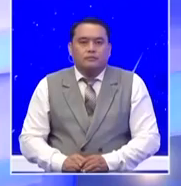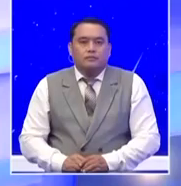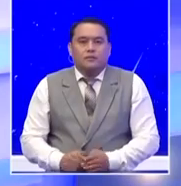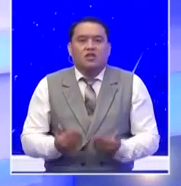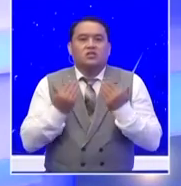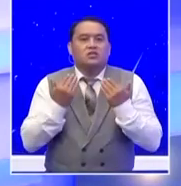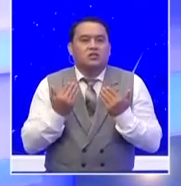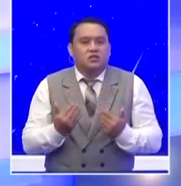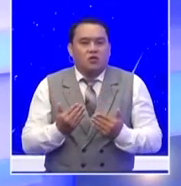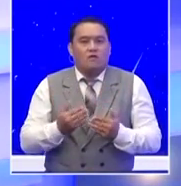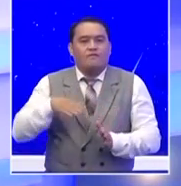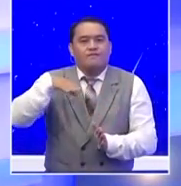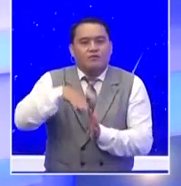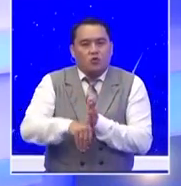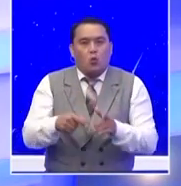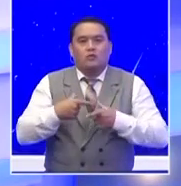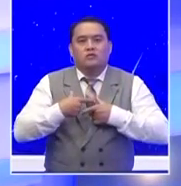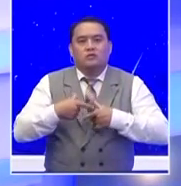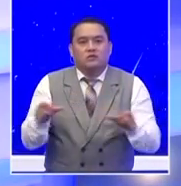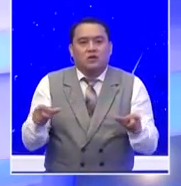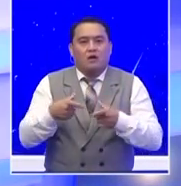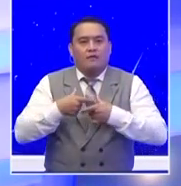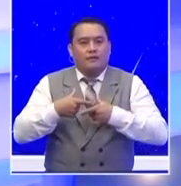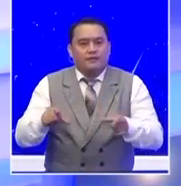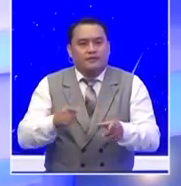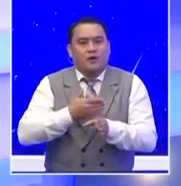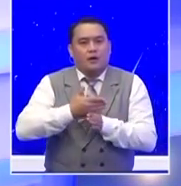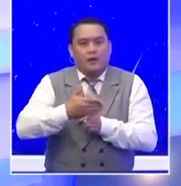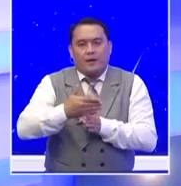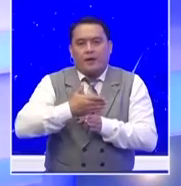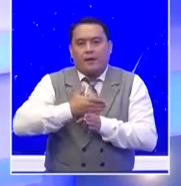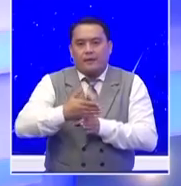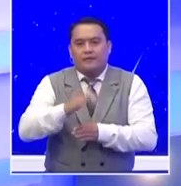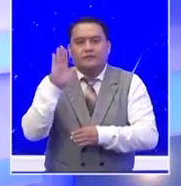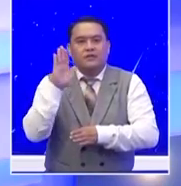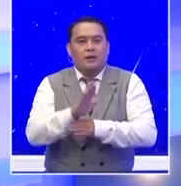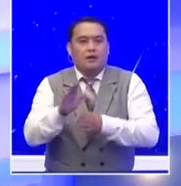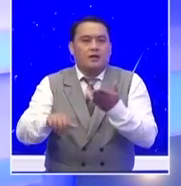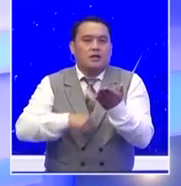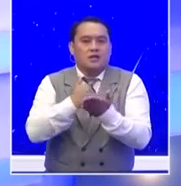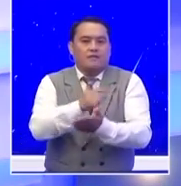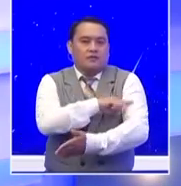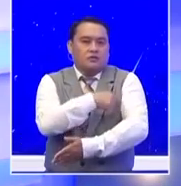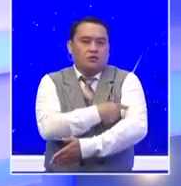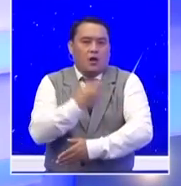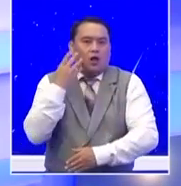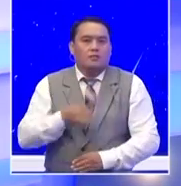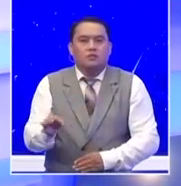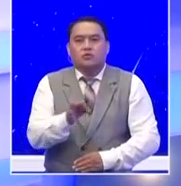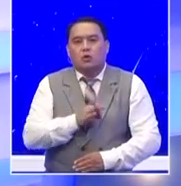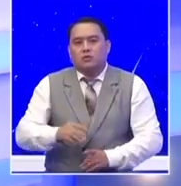С сегодняшнего дня введено поэтапное смягчение карантинных мер. Вступило в силу постановление главного санитарного врача Алматинской